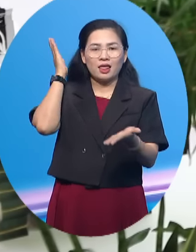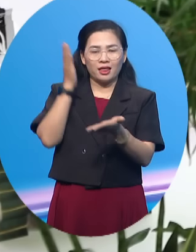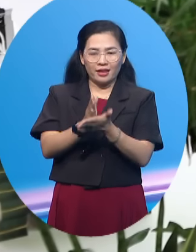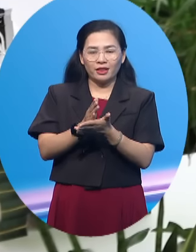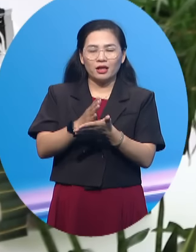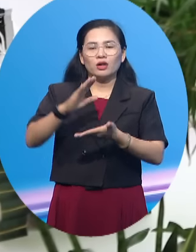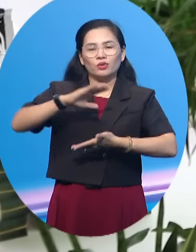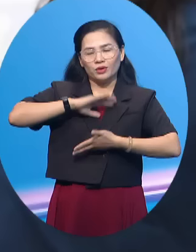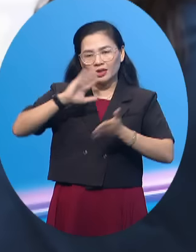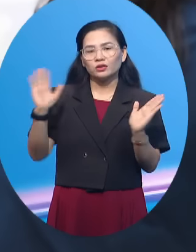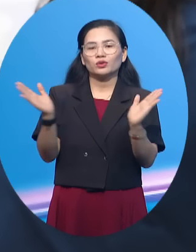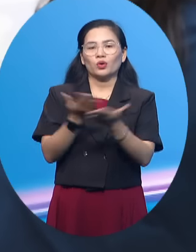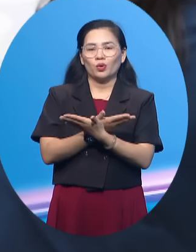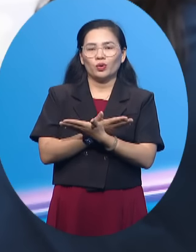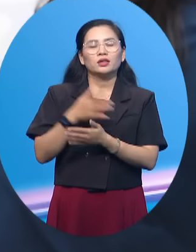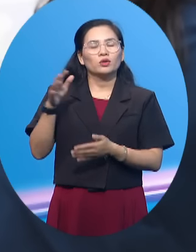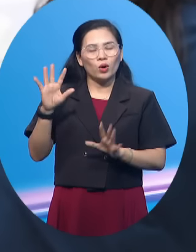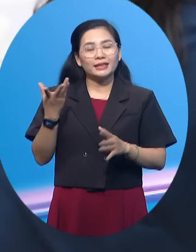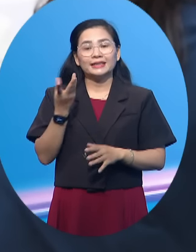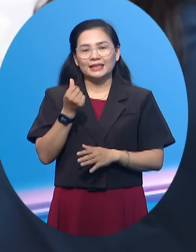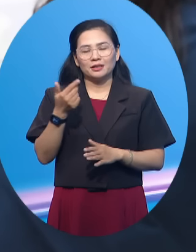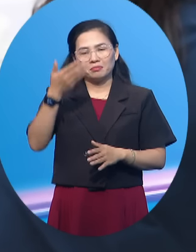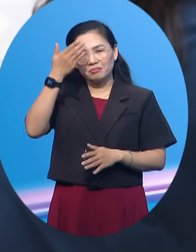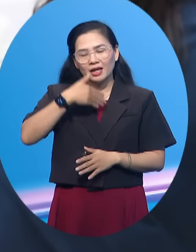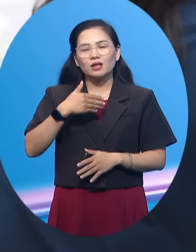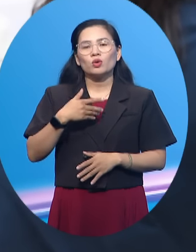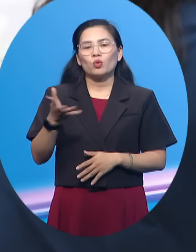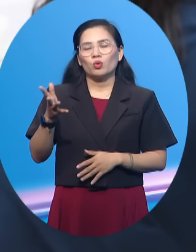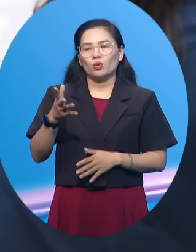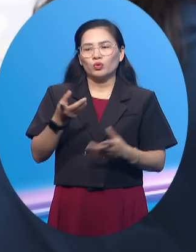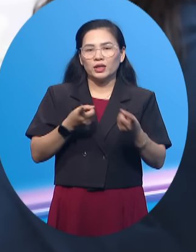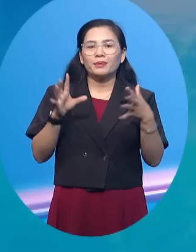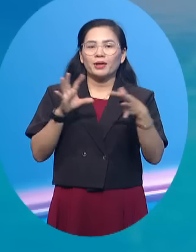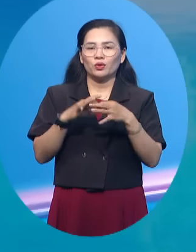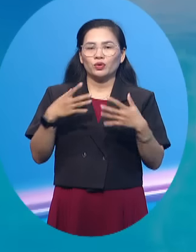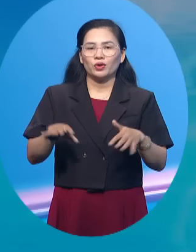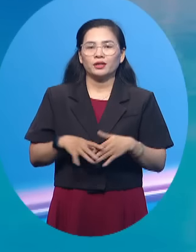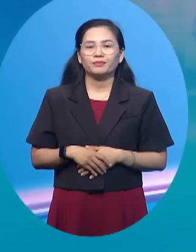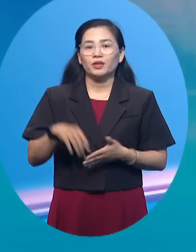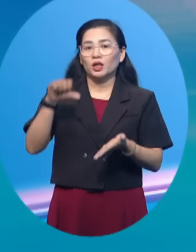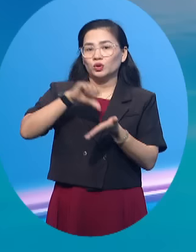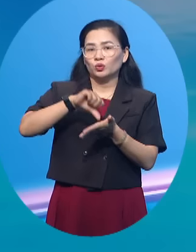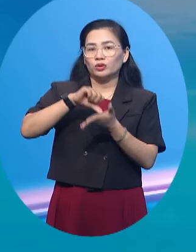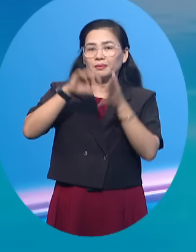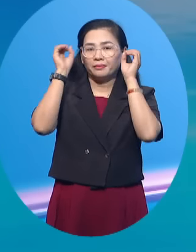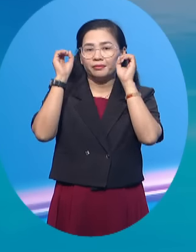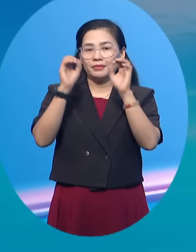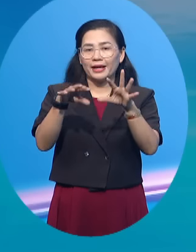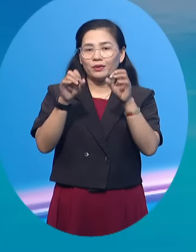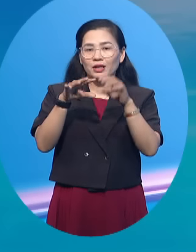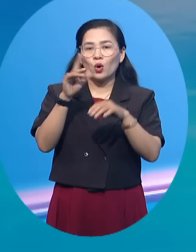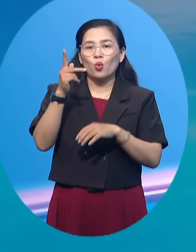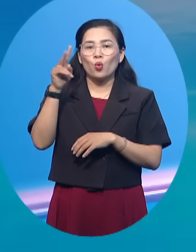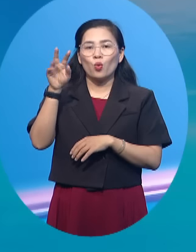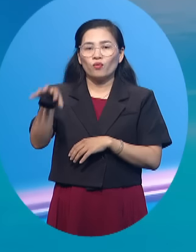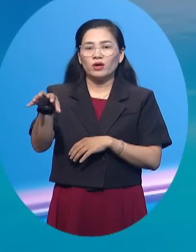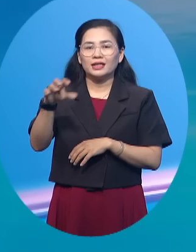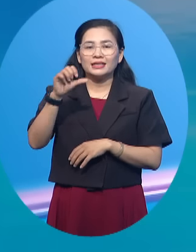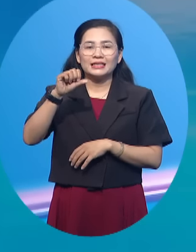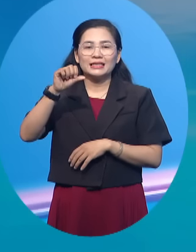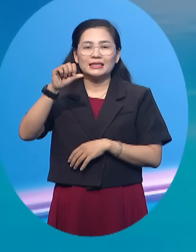thành quà tặng hoặc thành tiền sử dụng tại các đối tác liên kết của ngân hàng. Trung tâm đào tạo khu vực của CIMEL tại Việt